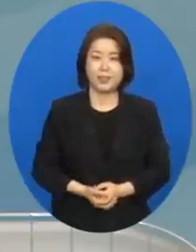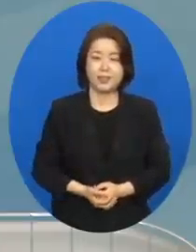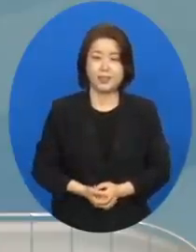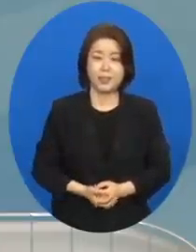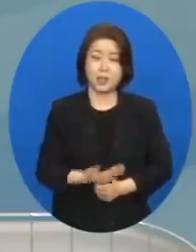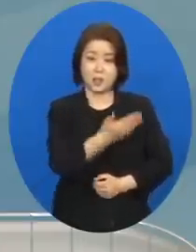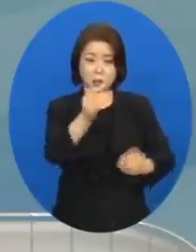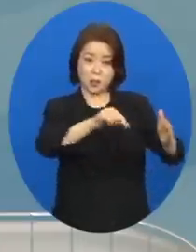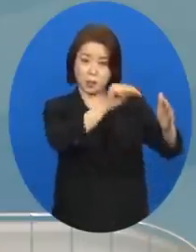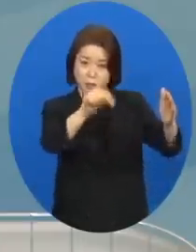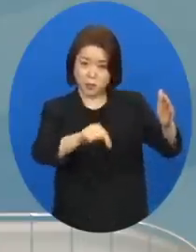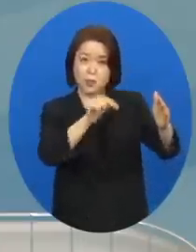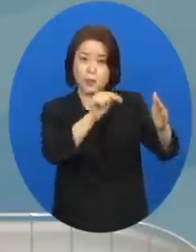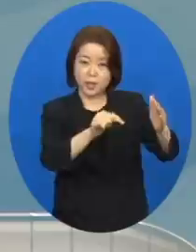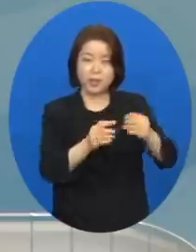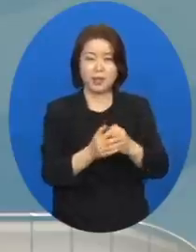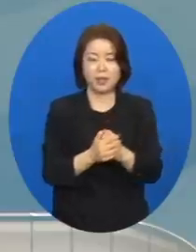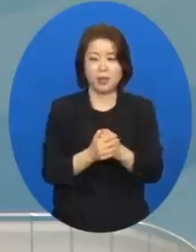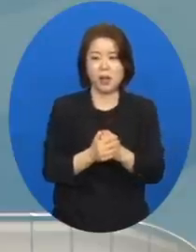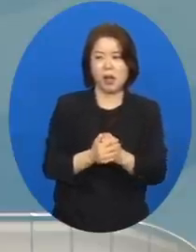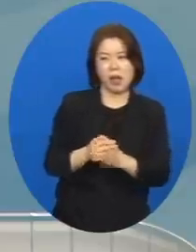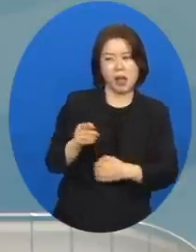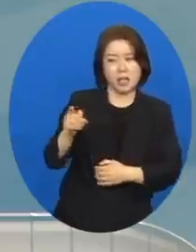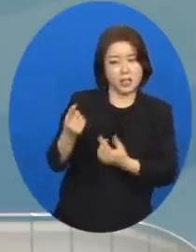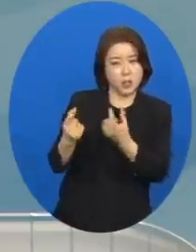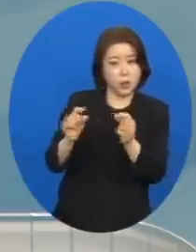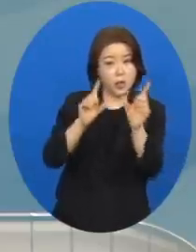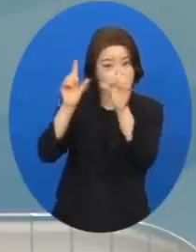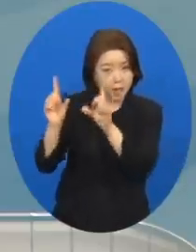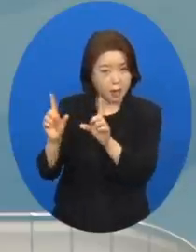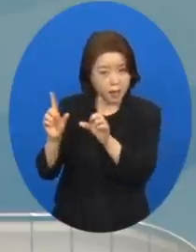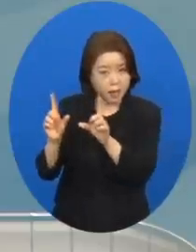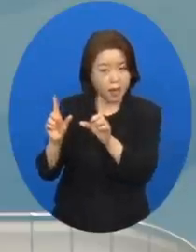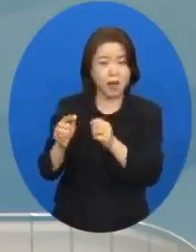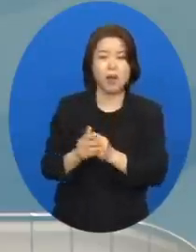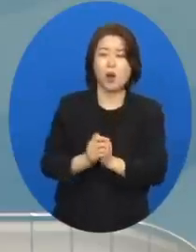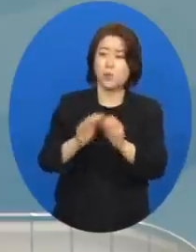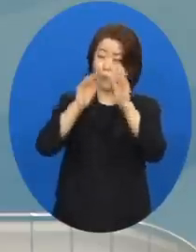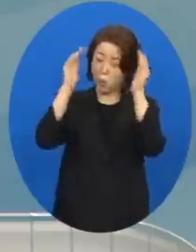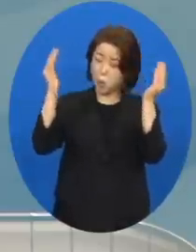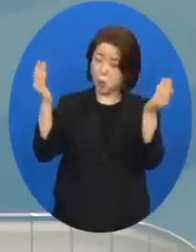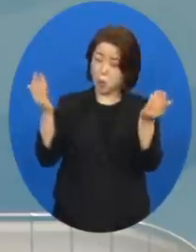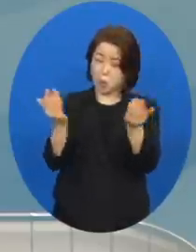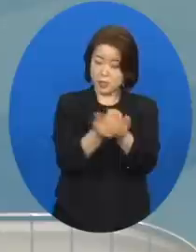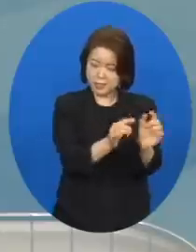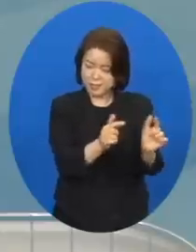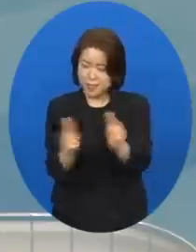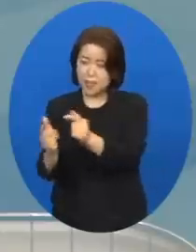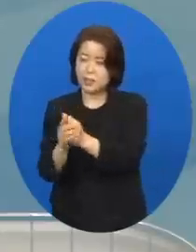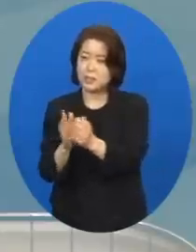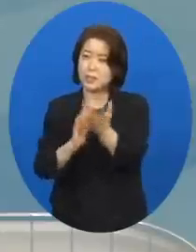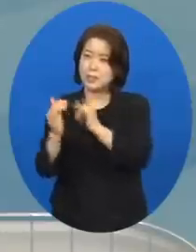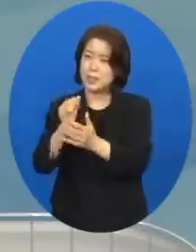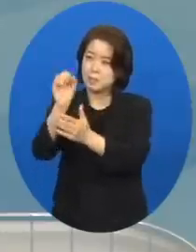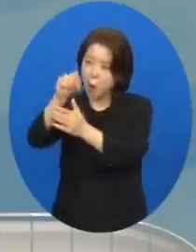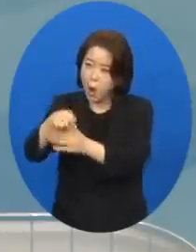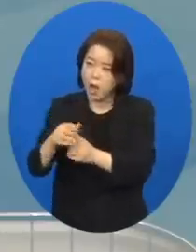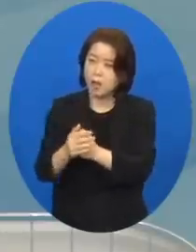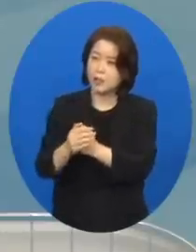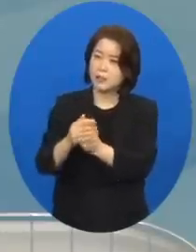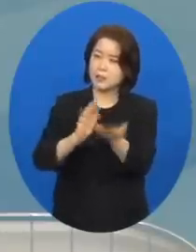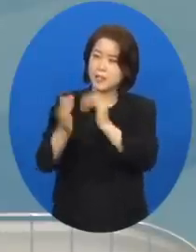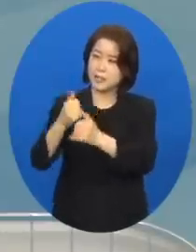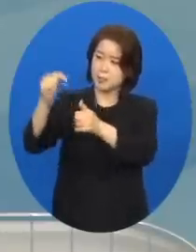여러분 안에 이렇게 사는 것, 모든 것을 예수님의 허락 안에, 예수님이 지시하심을